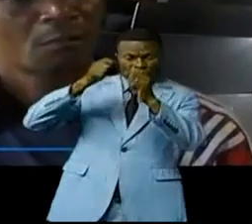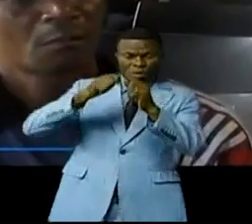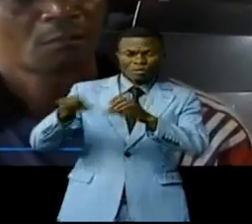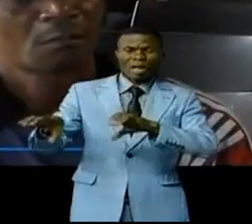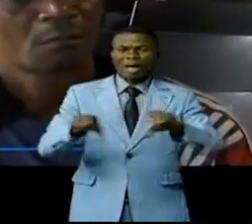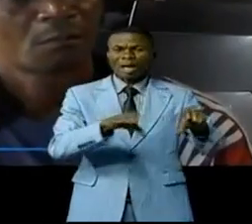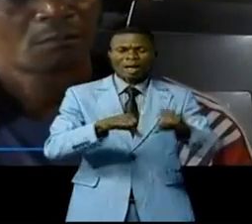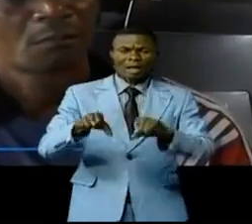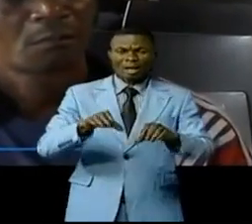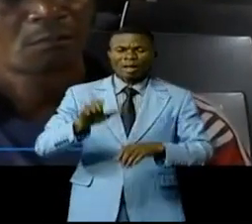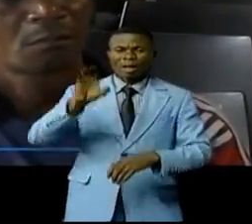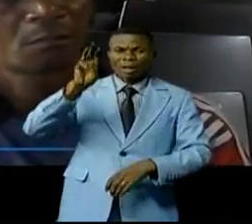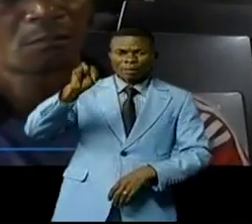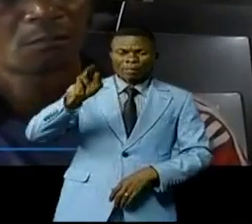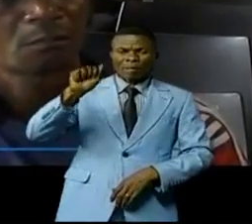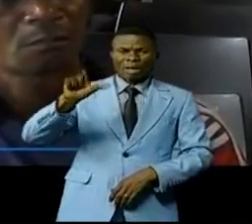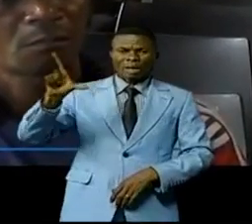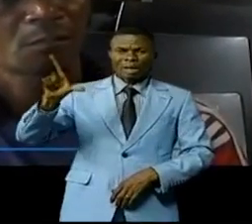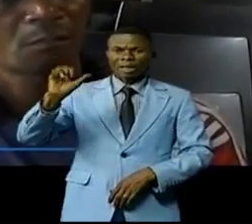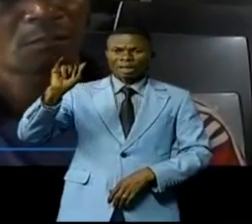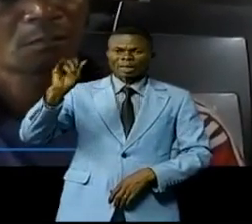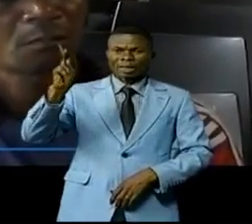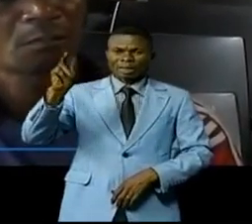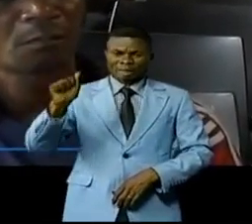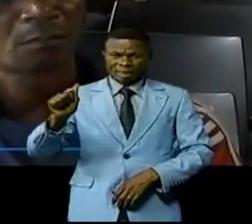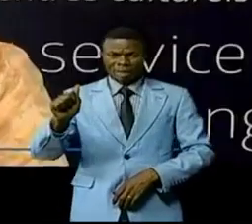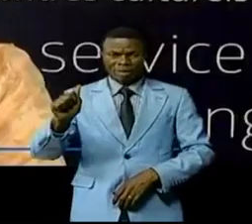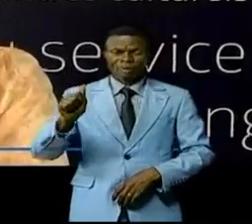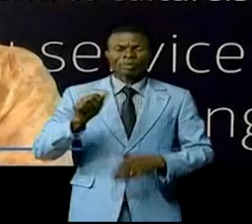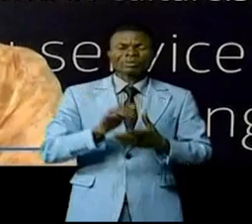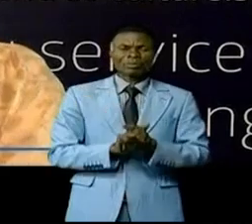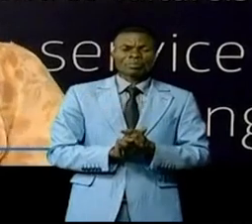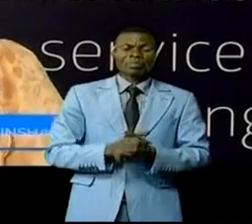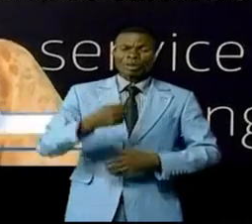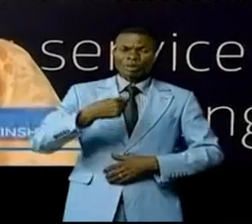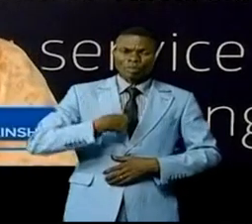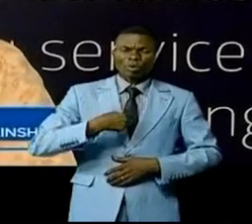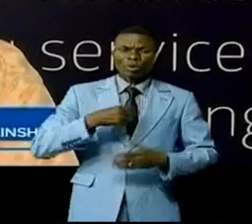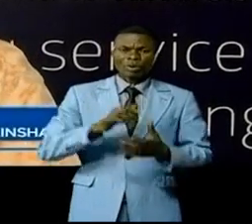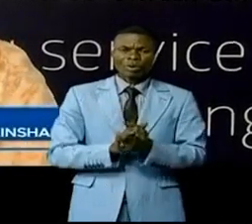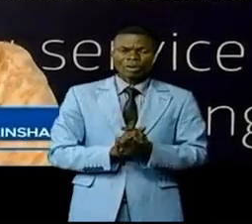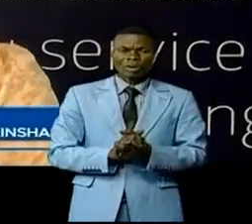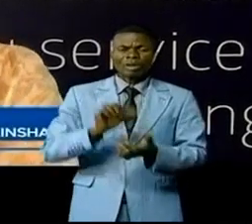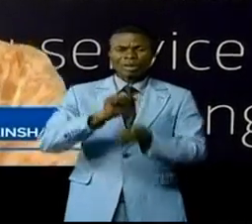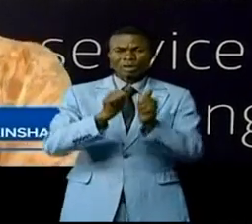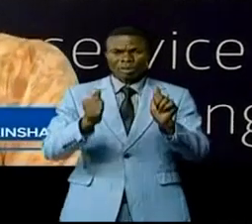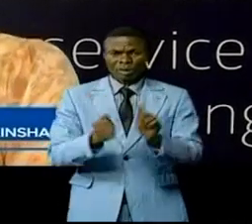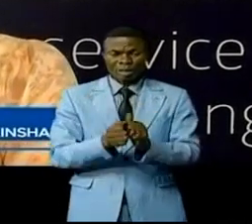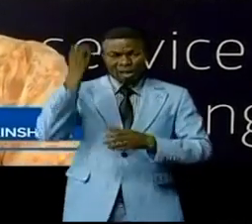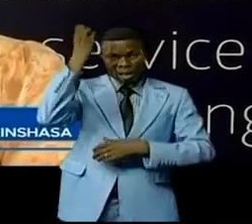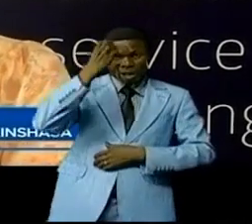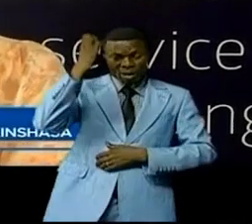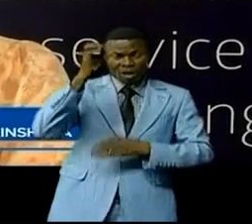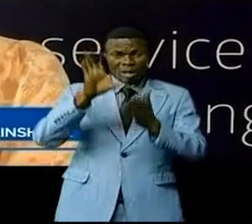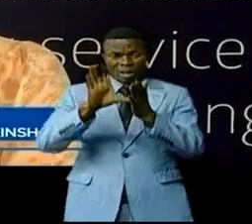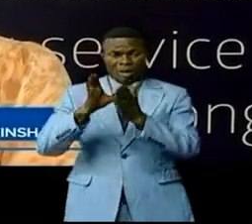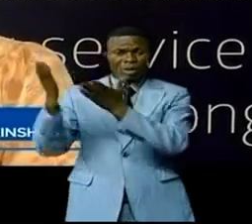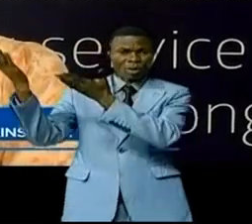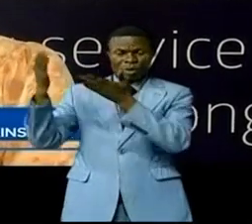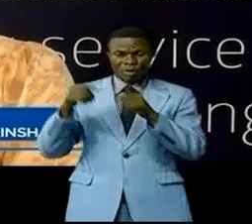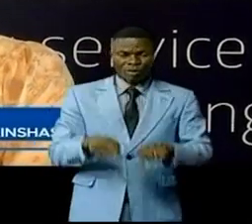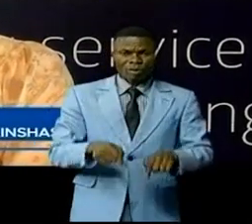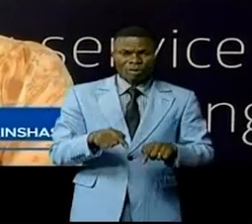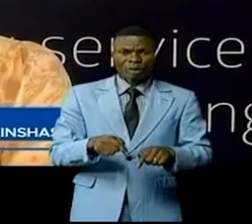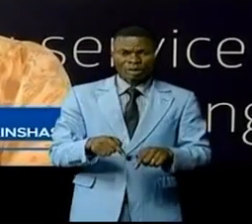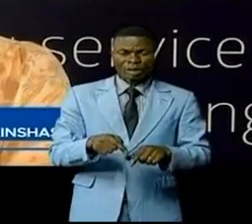d'animation, Malika Brahimi. Un festival de grande ampleur, les partenaires européens se sont mobilisés pour